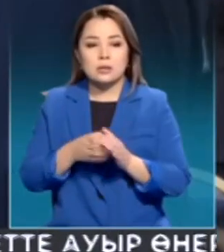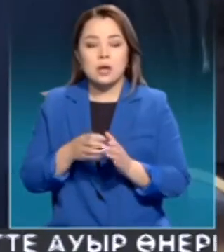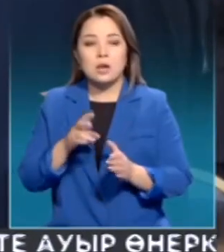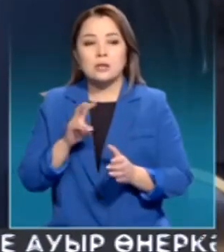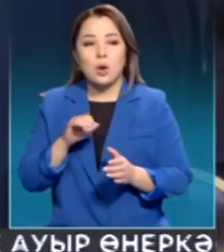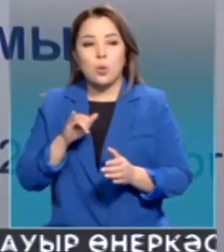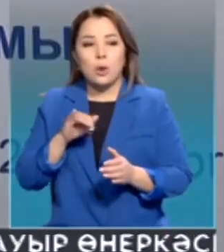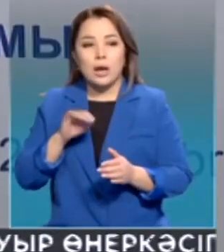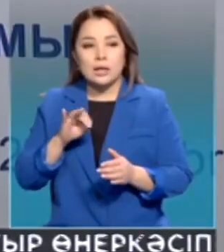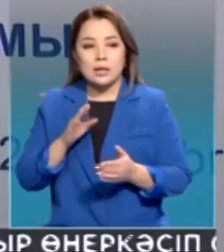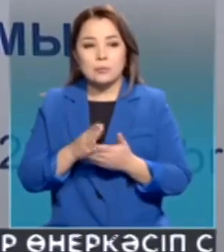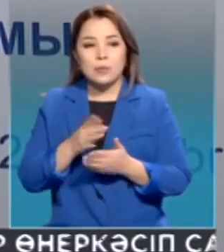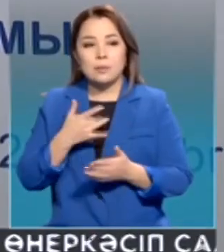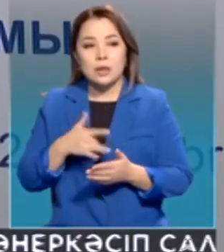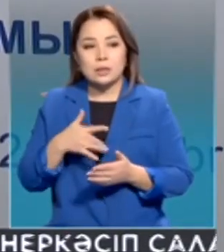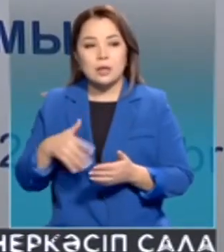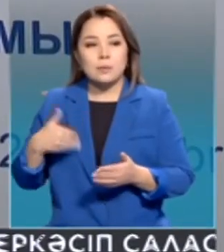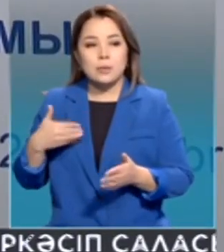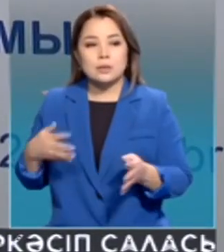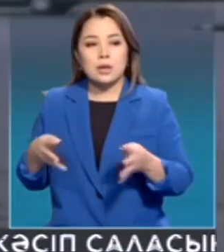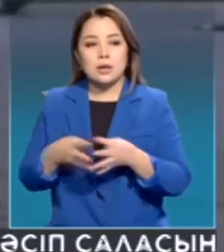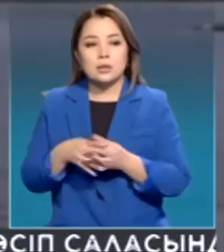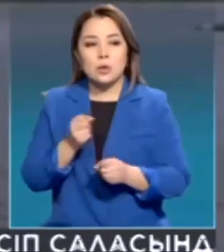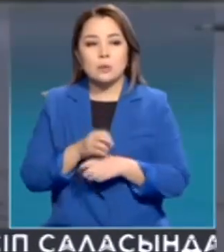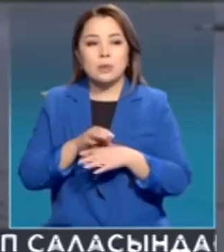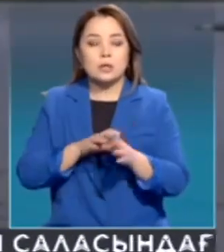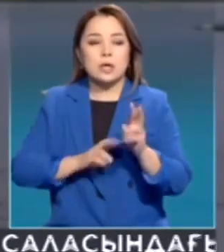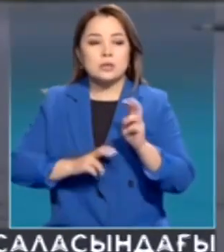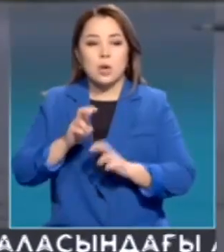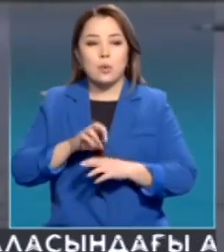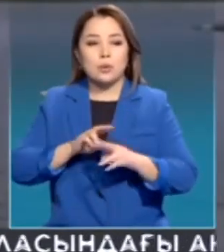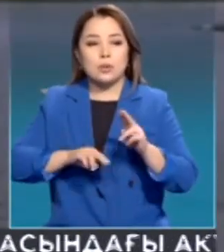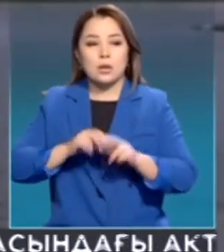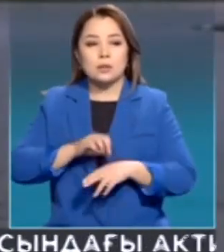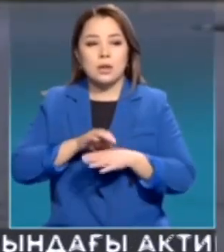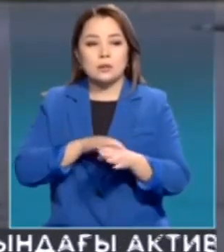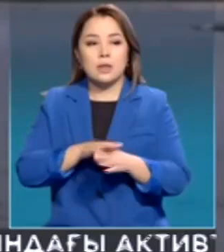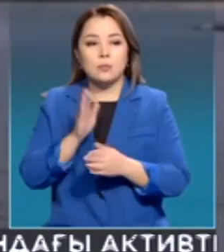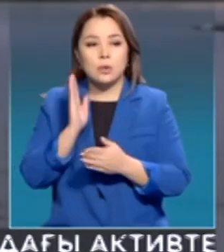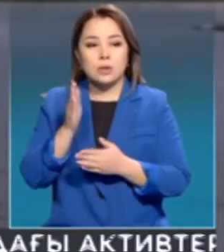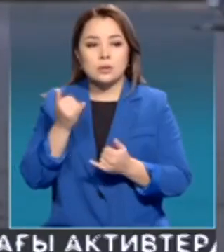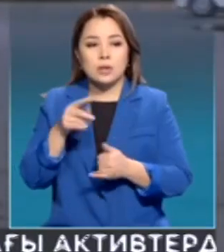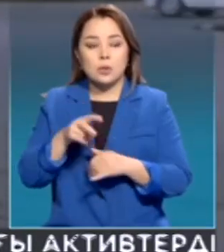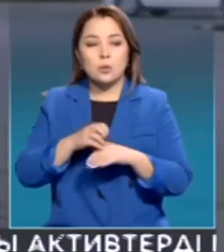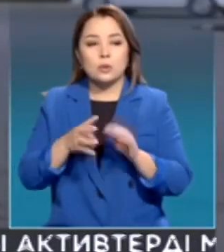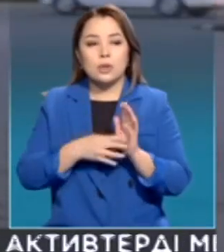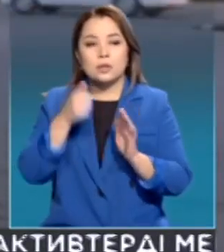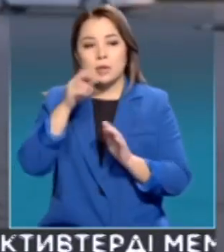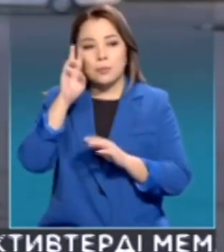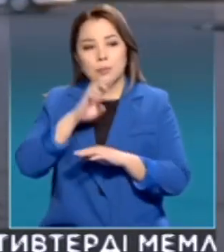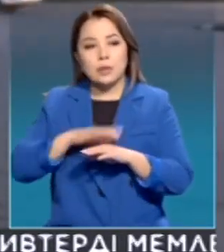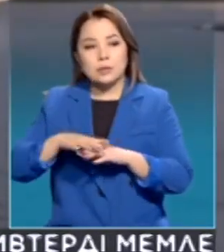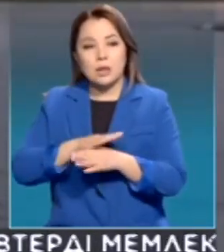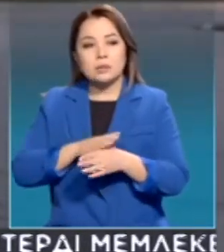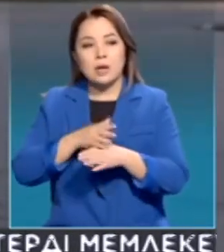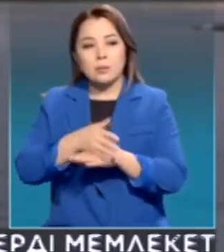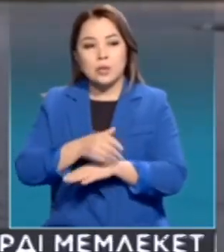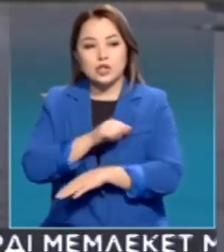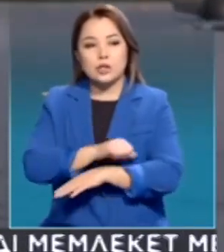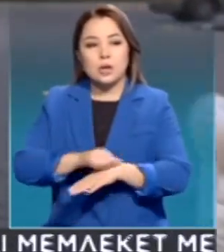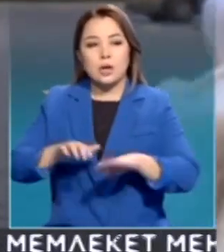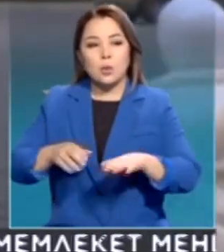қаласында минералды тыңайтқыш өндіретін зауыт салады. Қазақстан президенті 2019 жылы Өзбекстанға мемлекеттік сапары кезінде